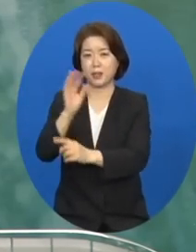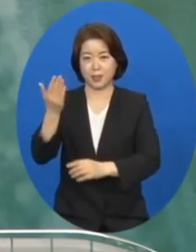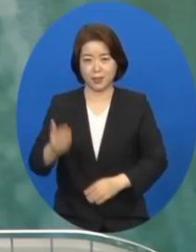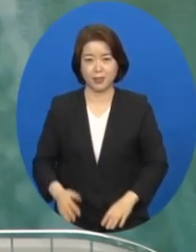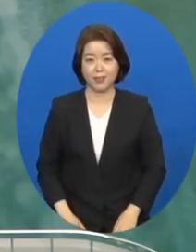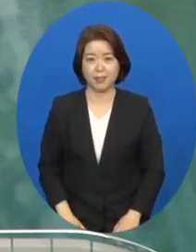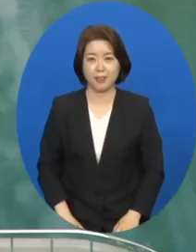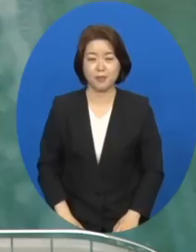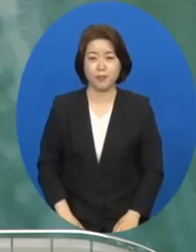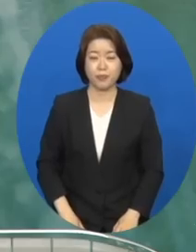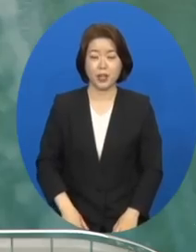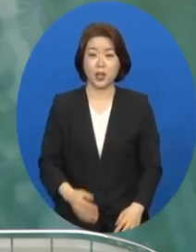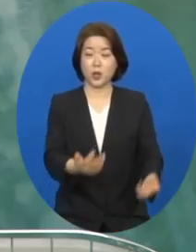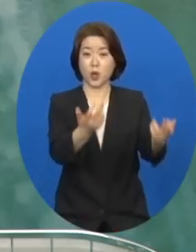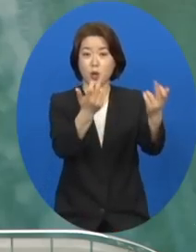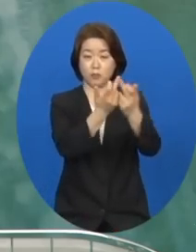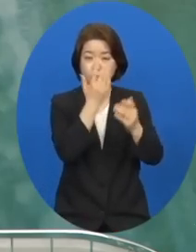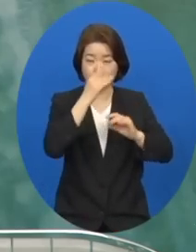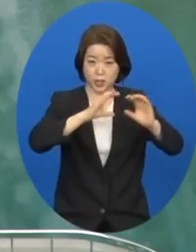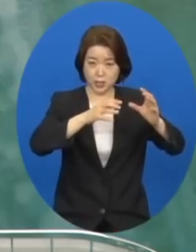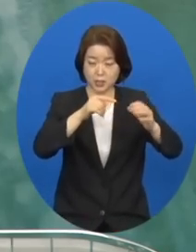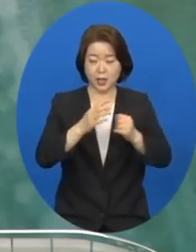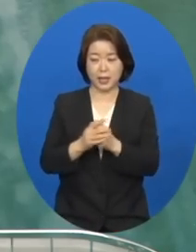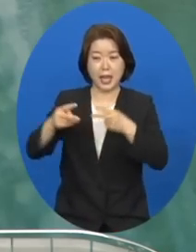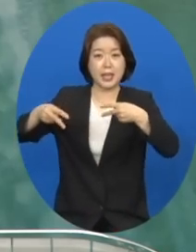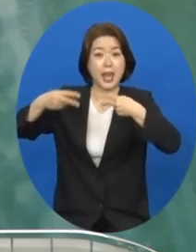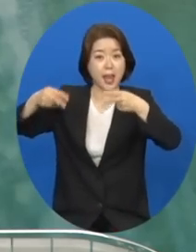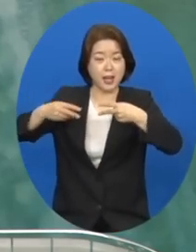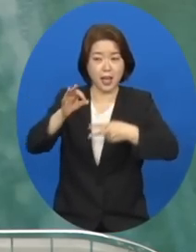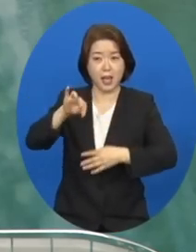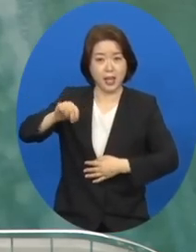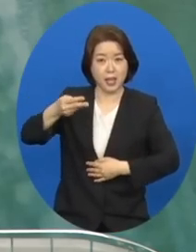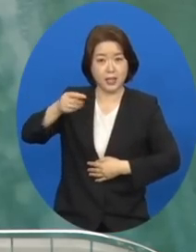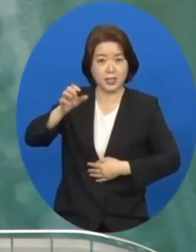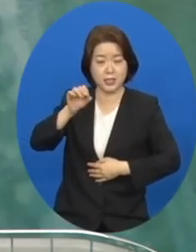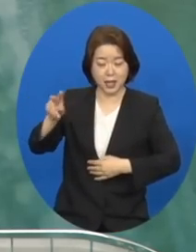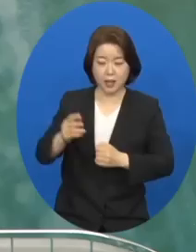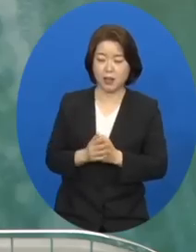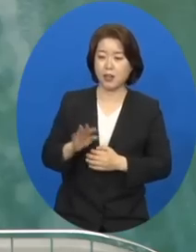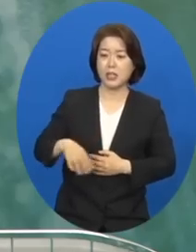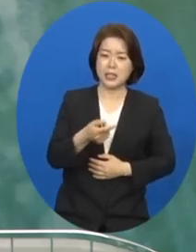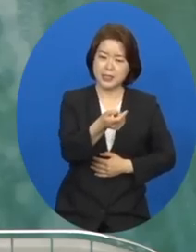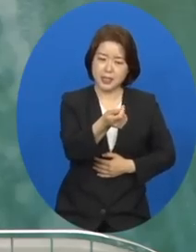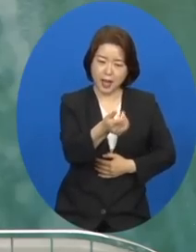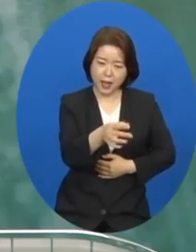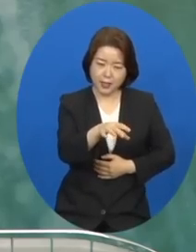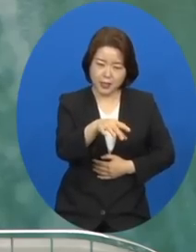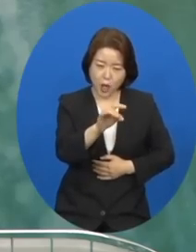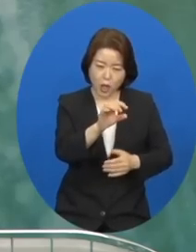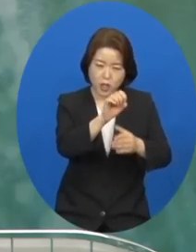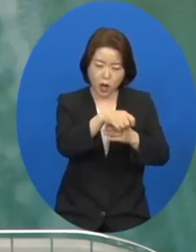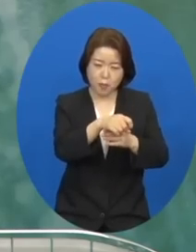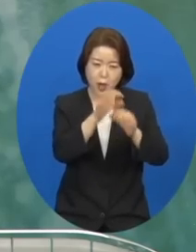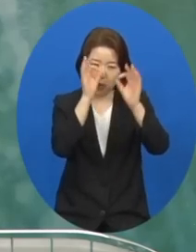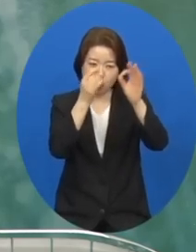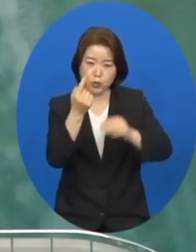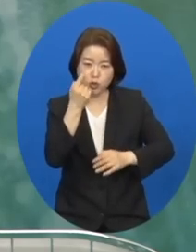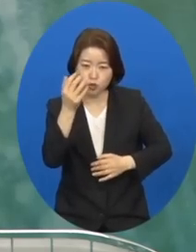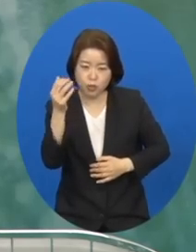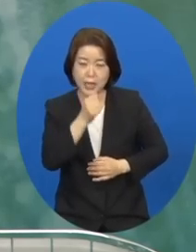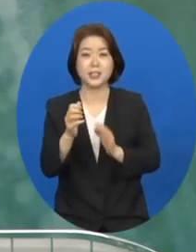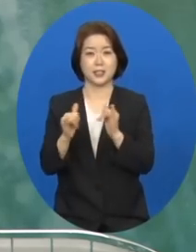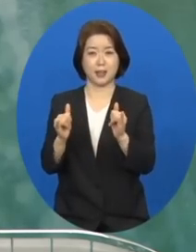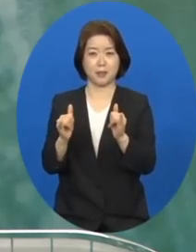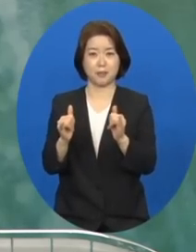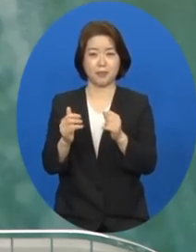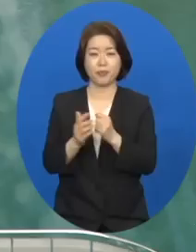사라는 독 이스라엘의 엘리아 가 이 작은 첫 열매를 보는 그 눈을 가지고 있었던 사람입니다 엘리아 시대의